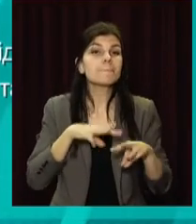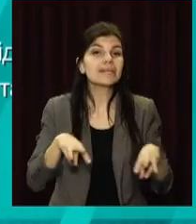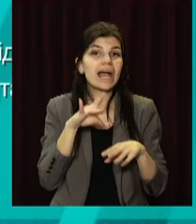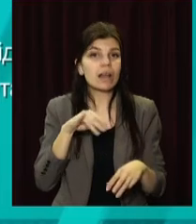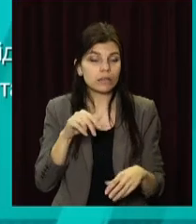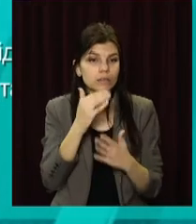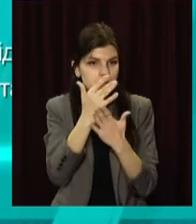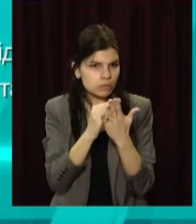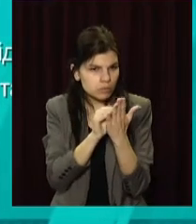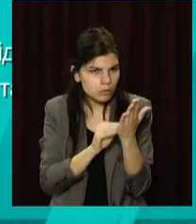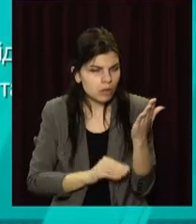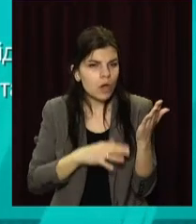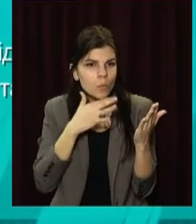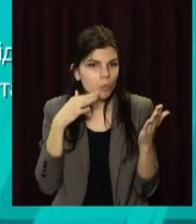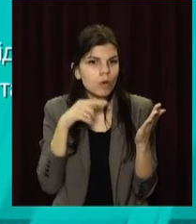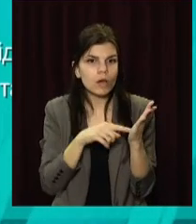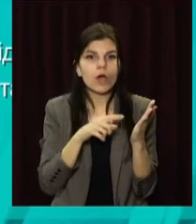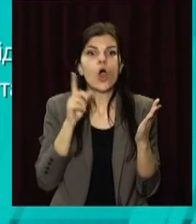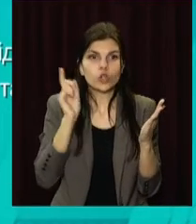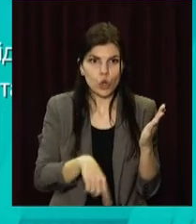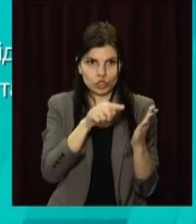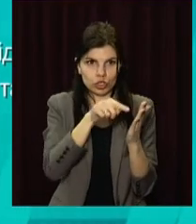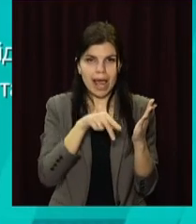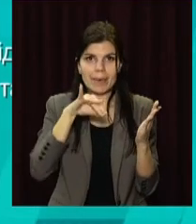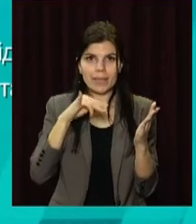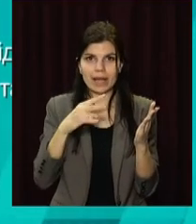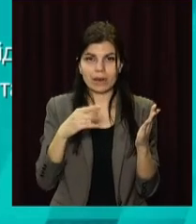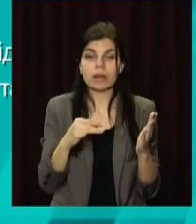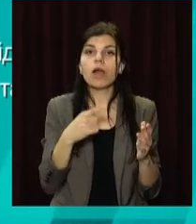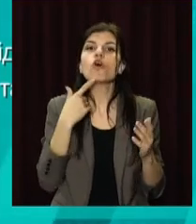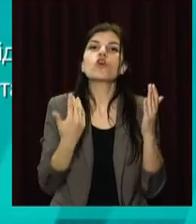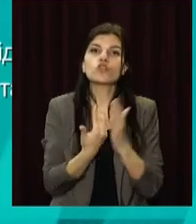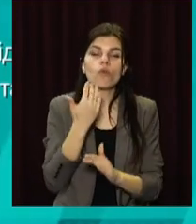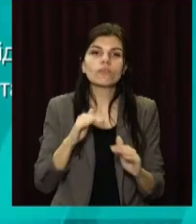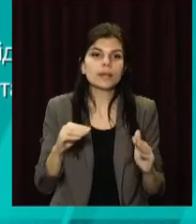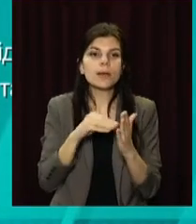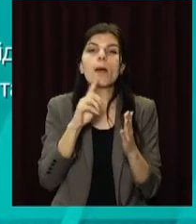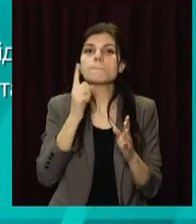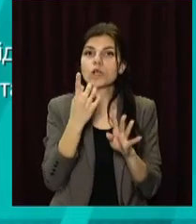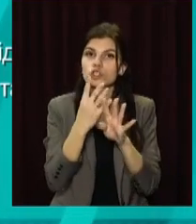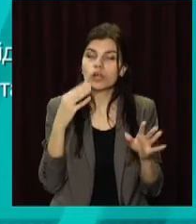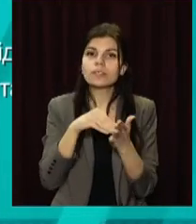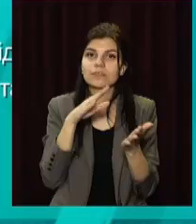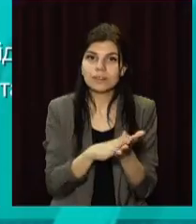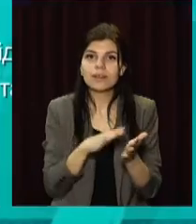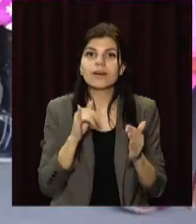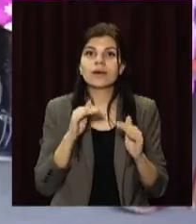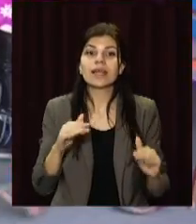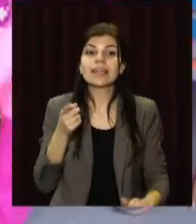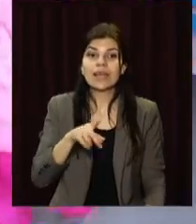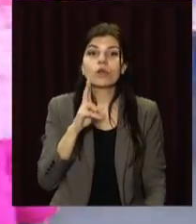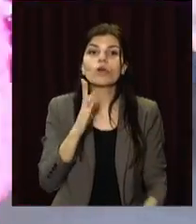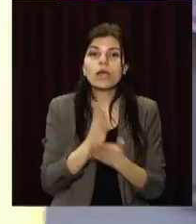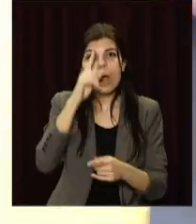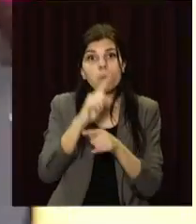міськради більшість з цих дітлахів і так мали пільги. Тож серед нововведень для малюків Дніпра – першочергове зарахування у заклад тих, хто